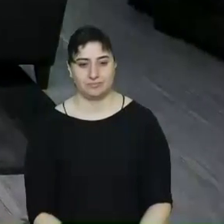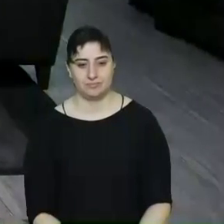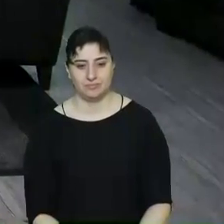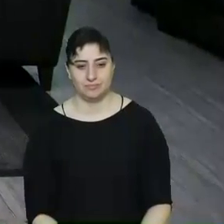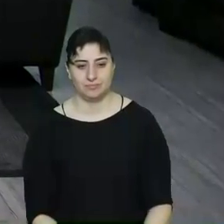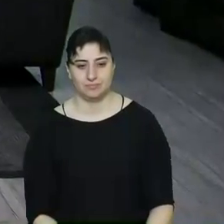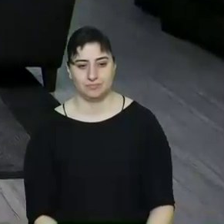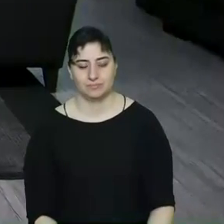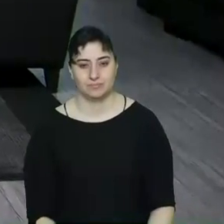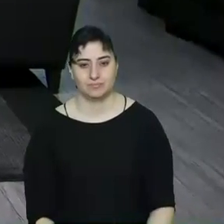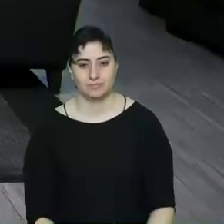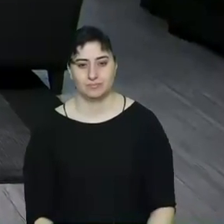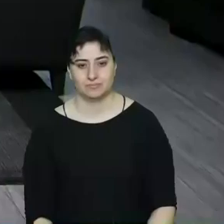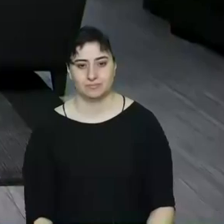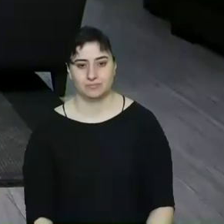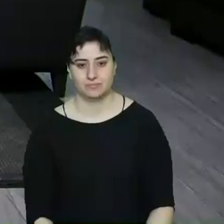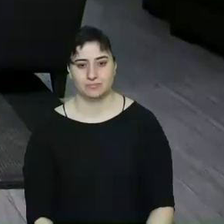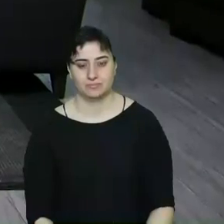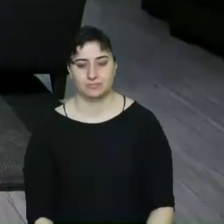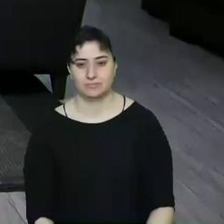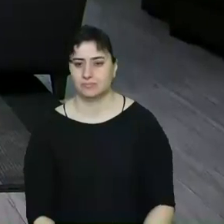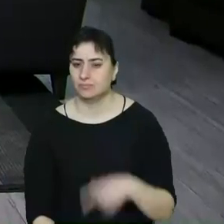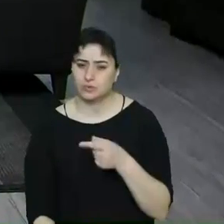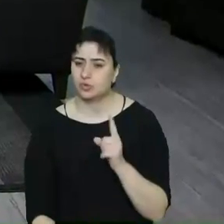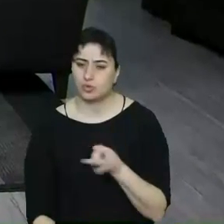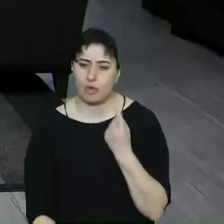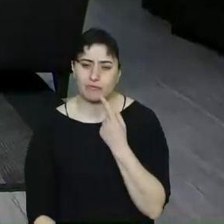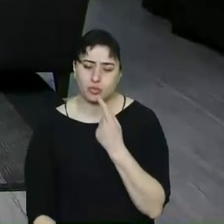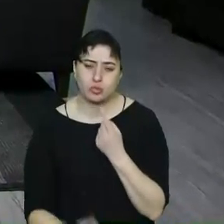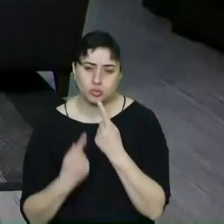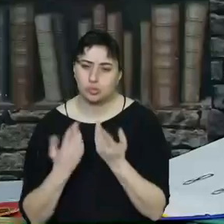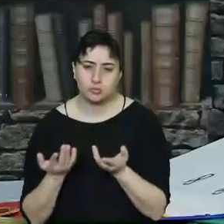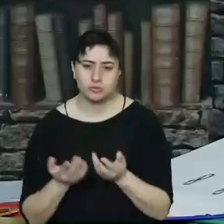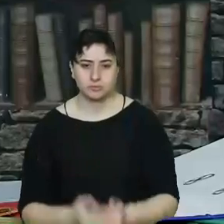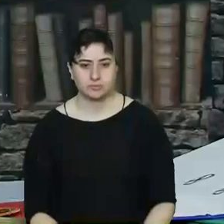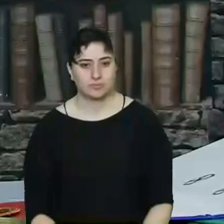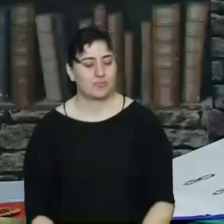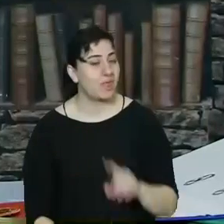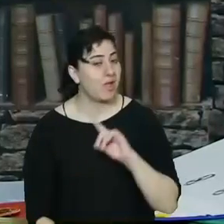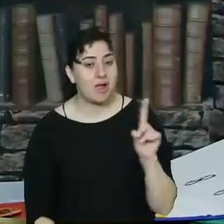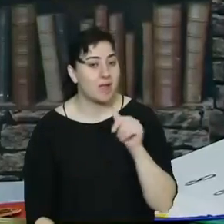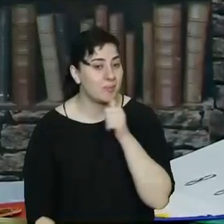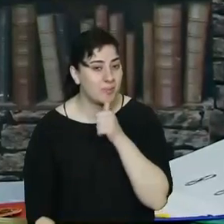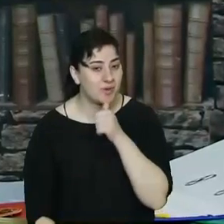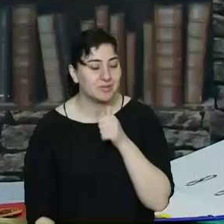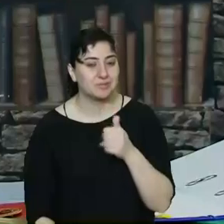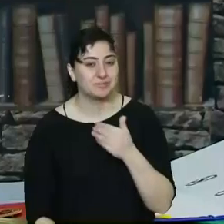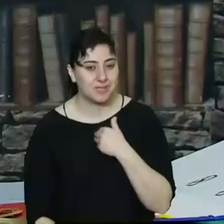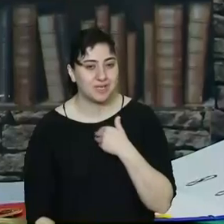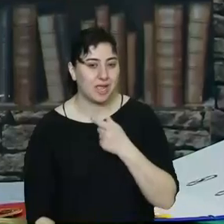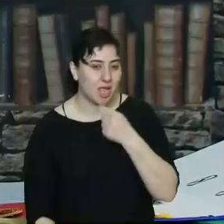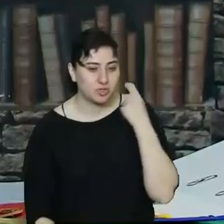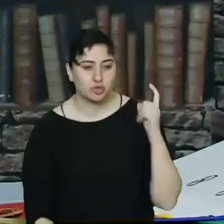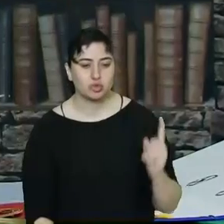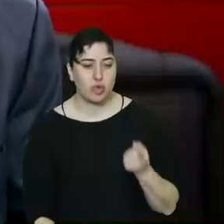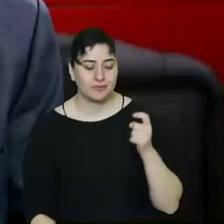Sarp'ta bir gariplik olduğunu sezdiler. Niye öyle tuhaf tuhaf konuşuyorsun oğlum? Hayır babacığım. Asıl ben eskiden